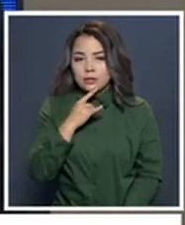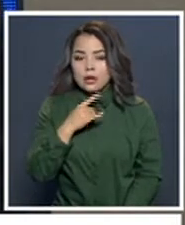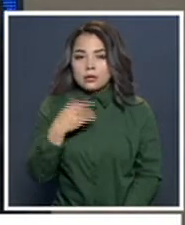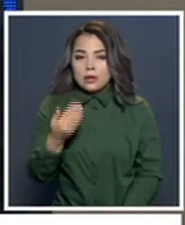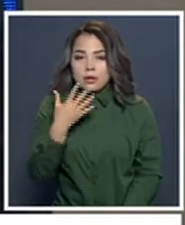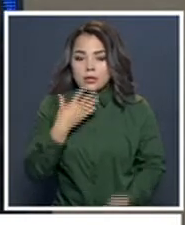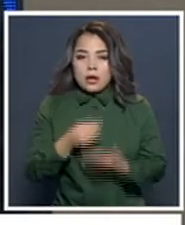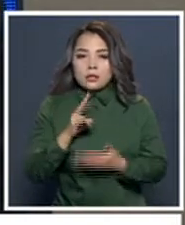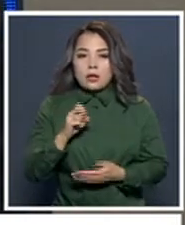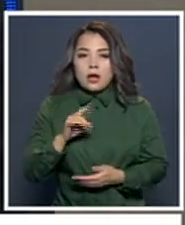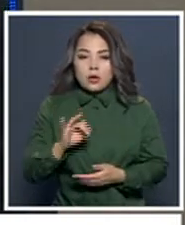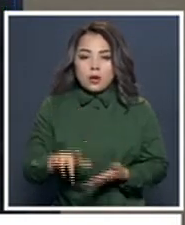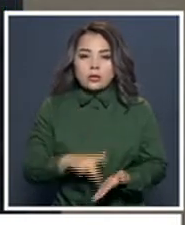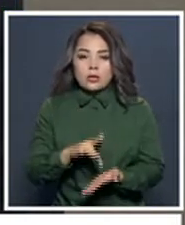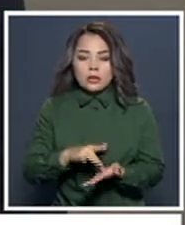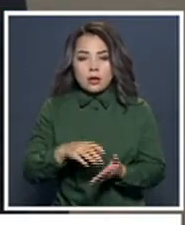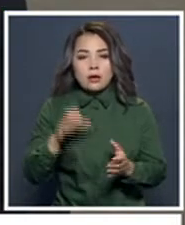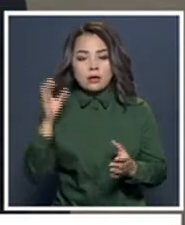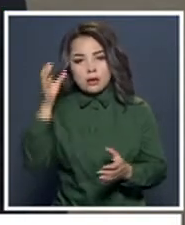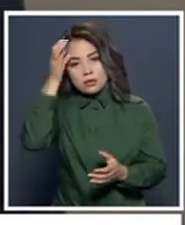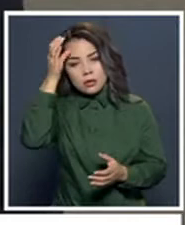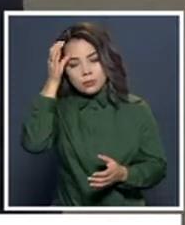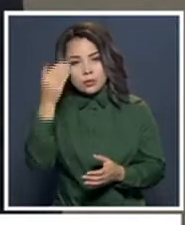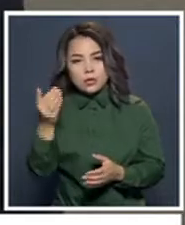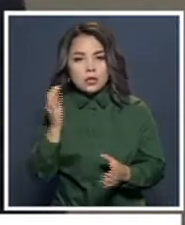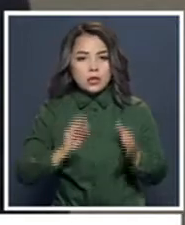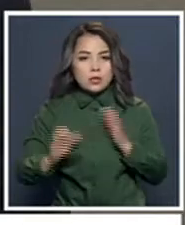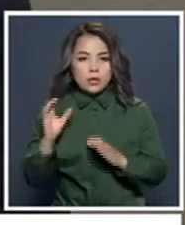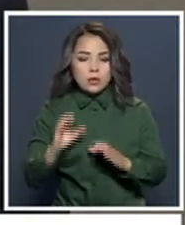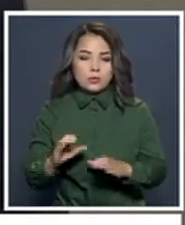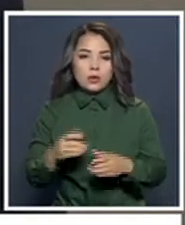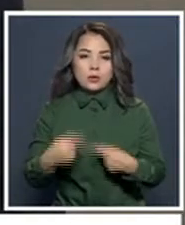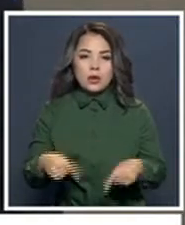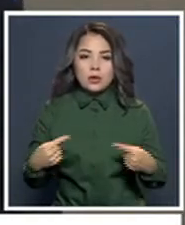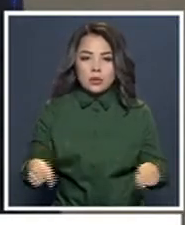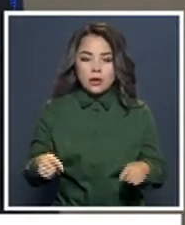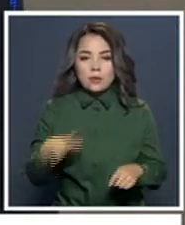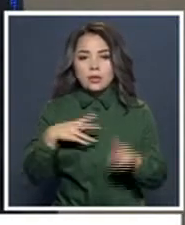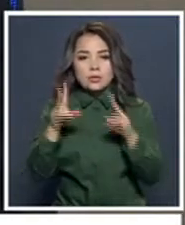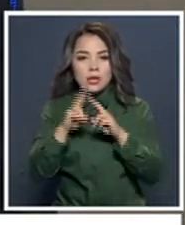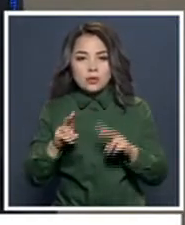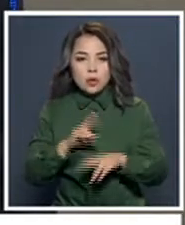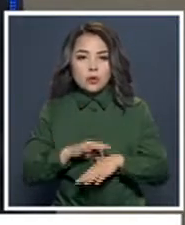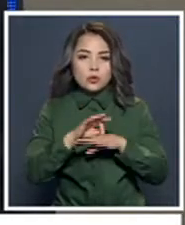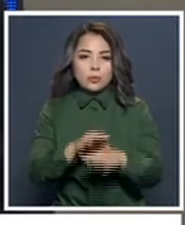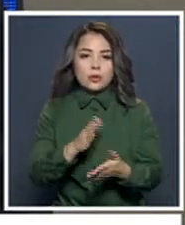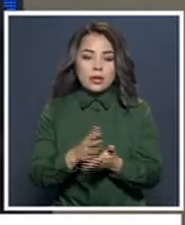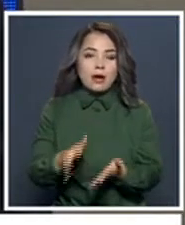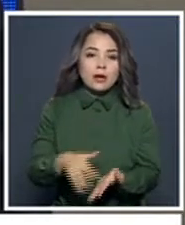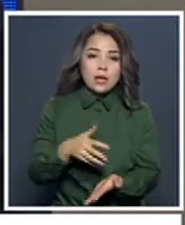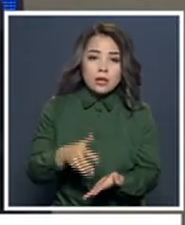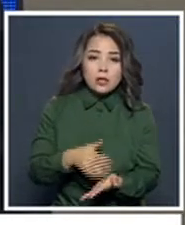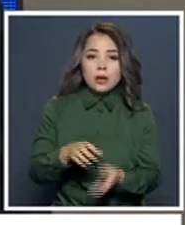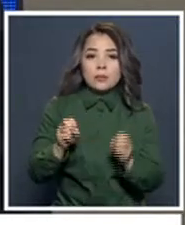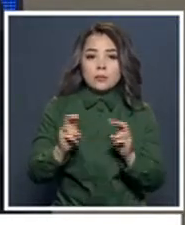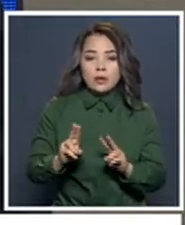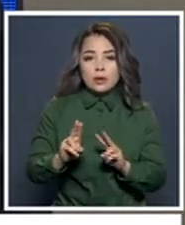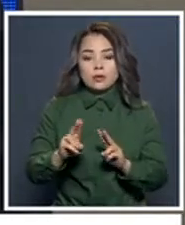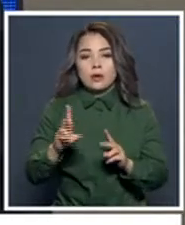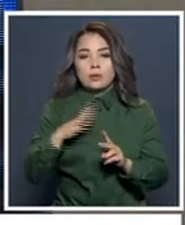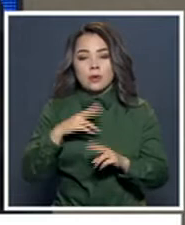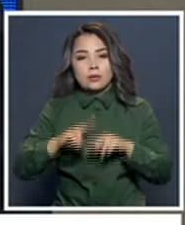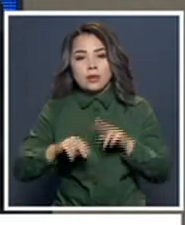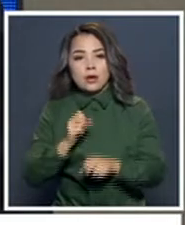Нара қаласында орналасқан ғылыми институтта 70 ғалым түрлі деңгейдегі зерттеулерді жүргізіп жатыр. Олар әсіресе археология, сәулет өнердің